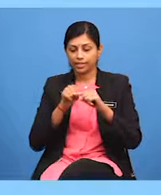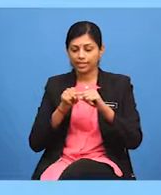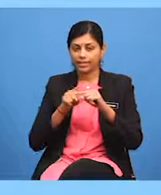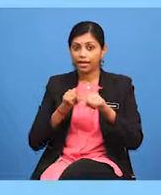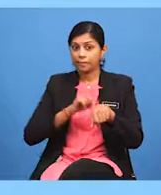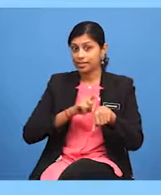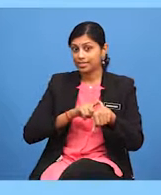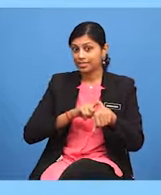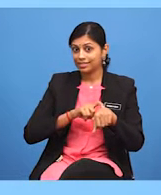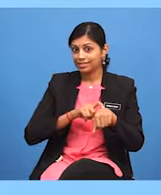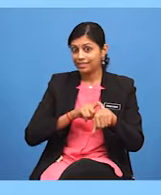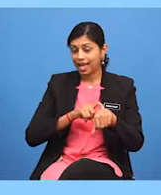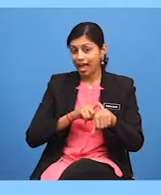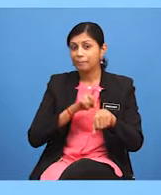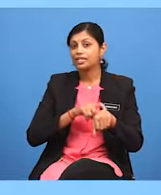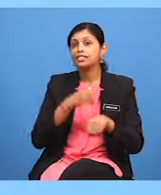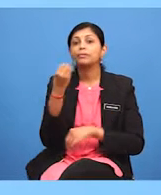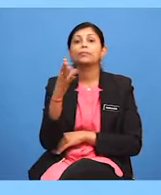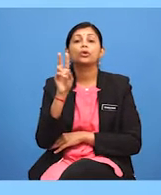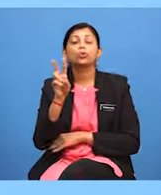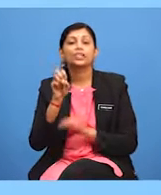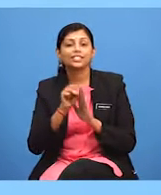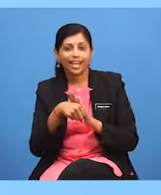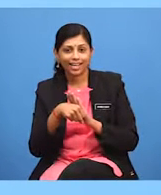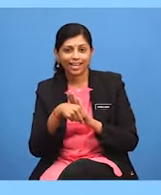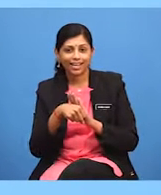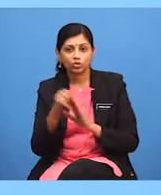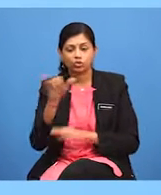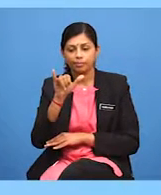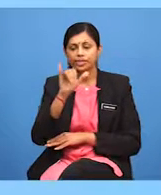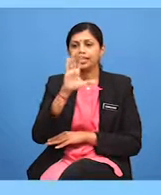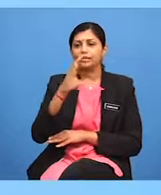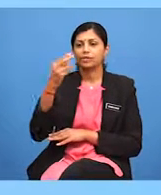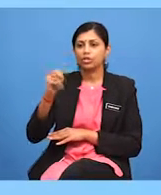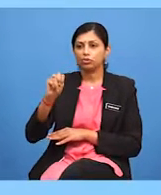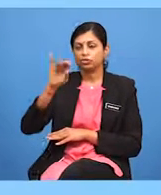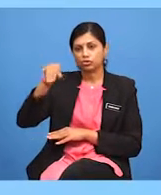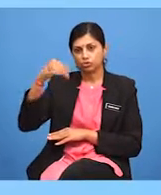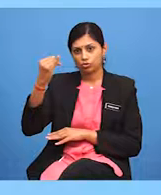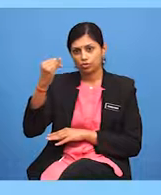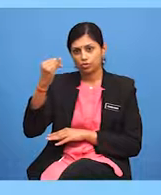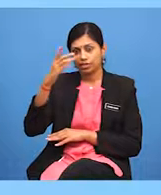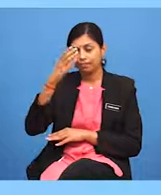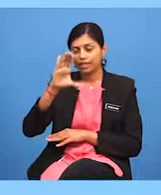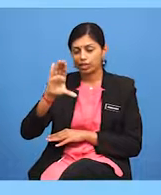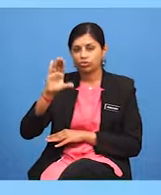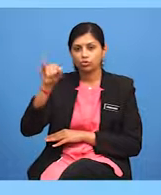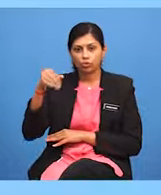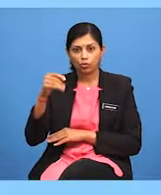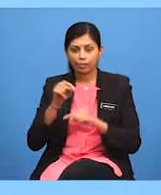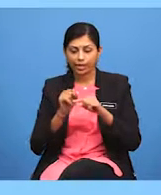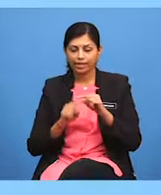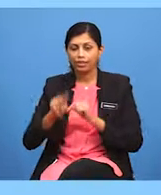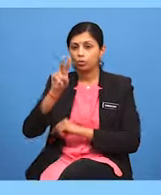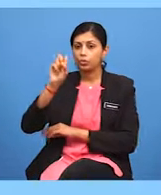dengan 2 saat sama dengan 250 joule per saat